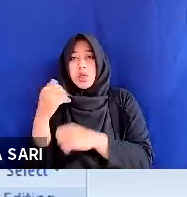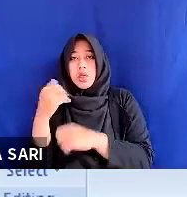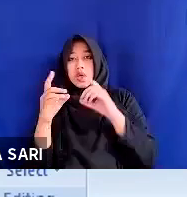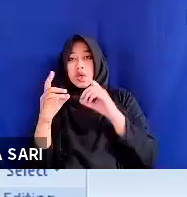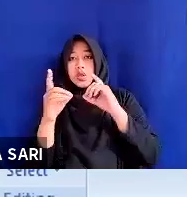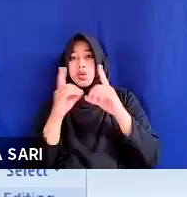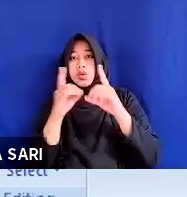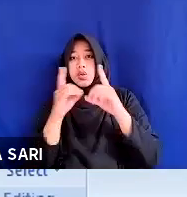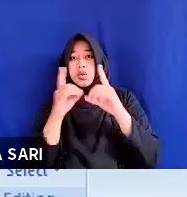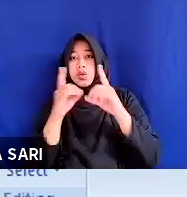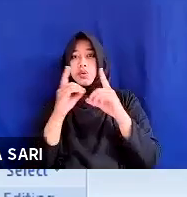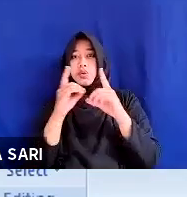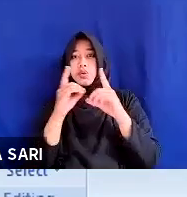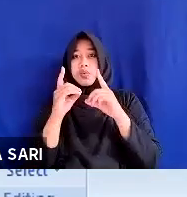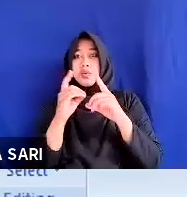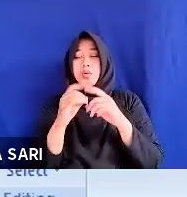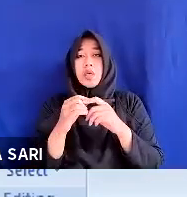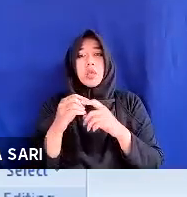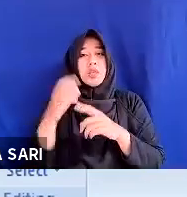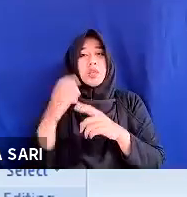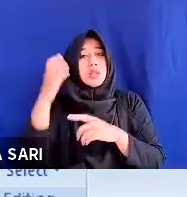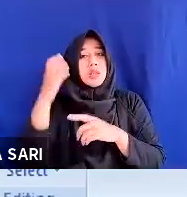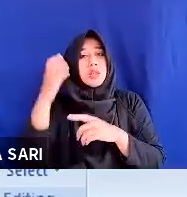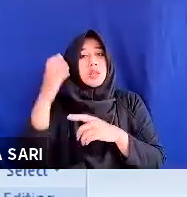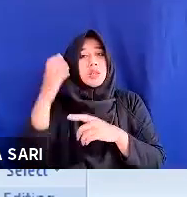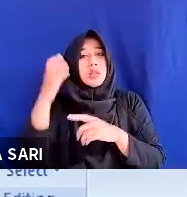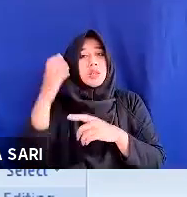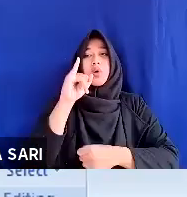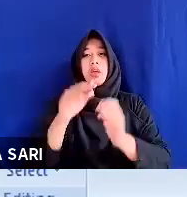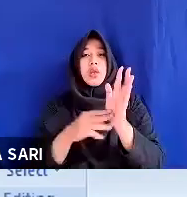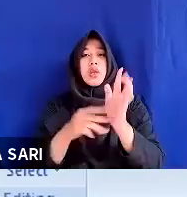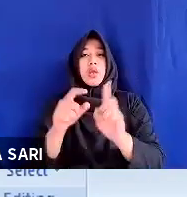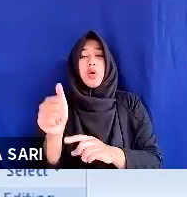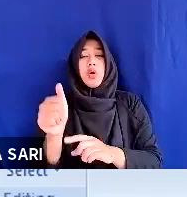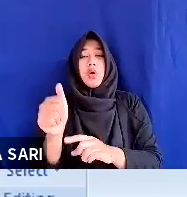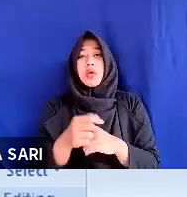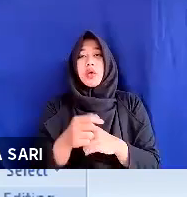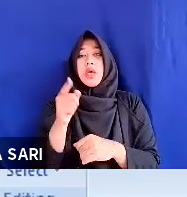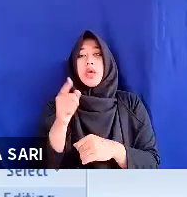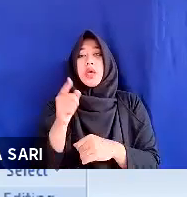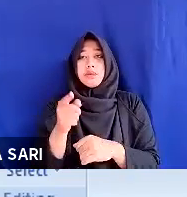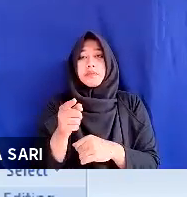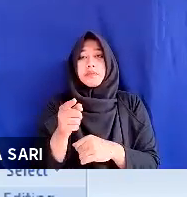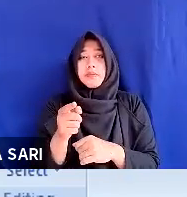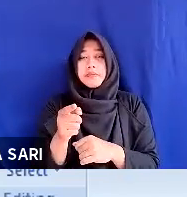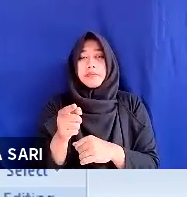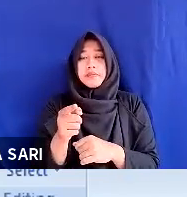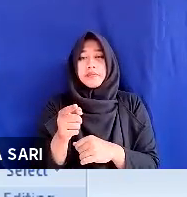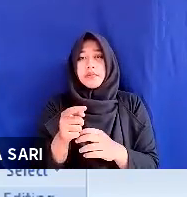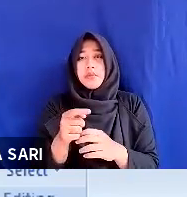ini yang terjadi. Nah, lalu apa yang dilakukan di era pandemi? Masyarakat itu berupaya untuk membangun